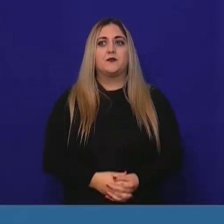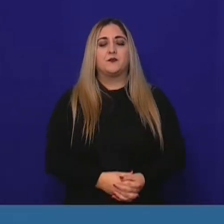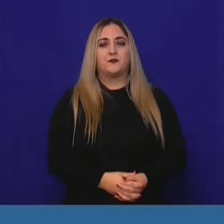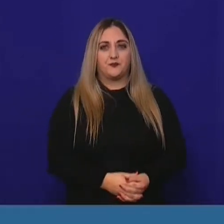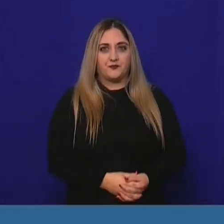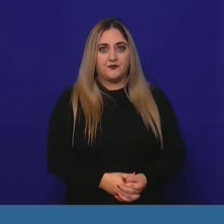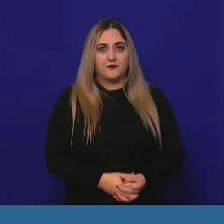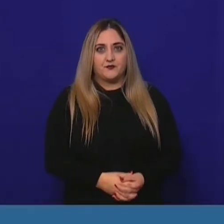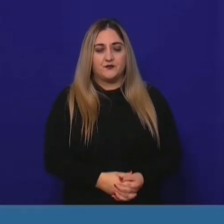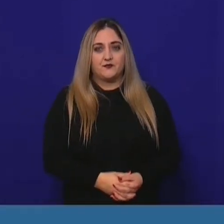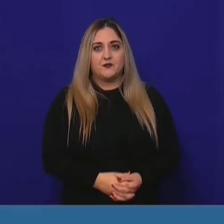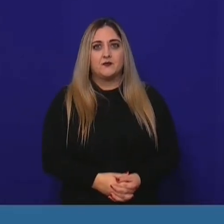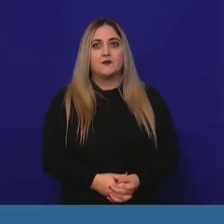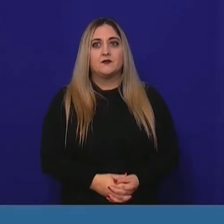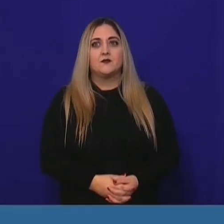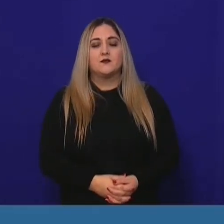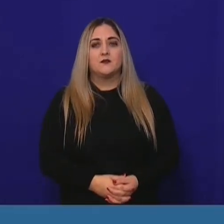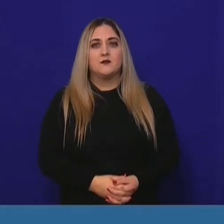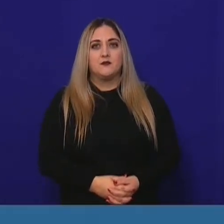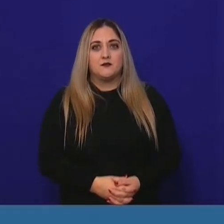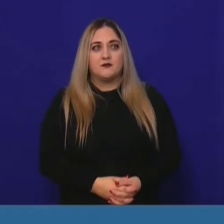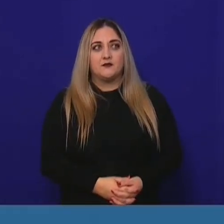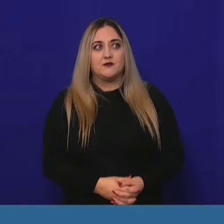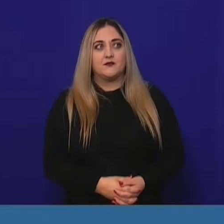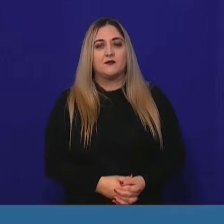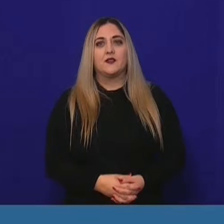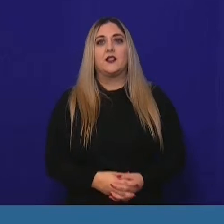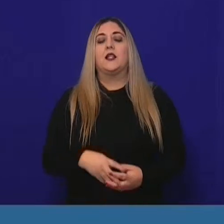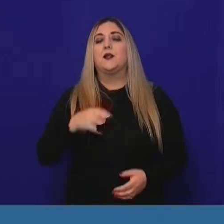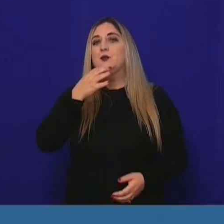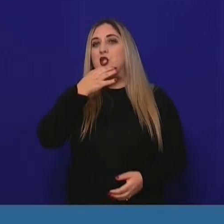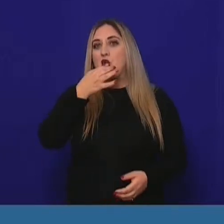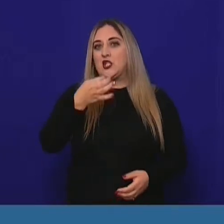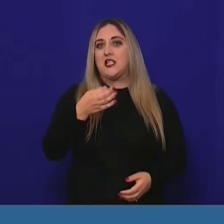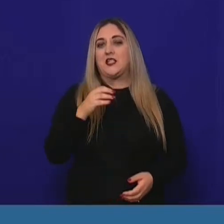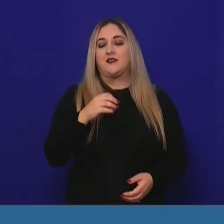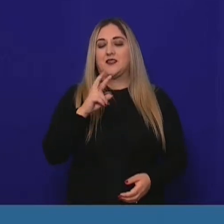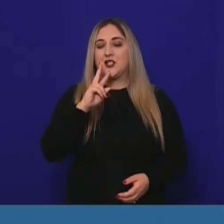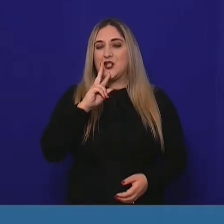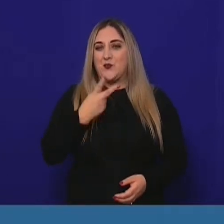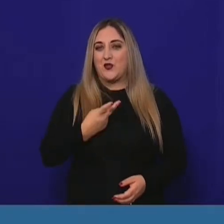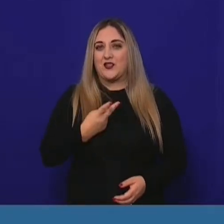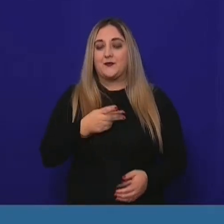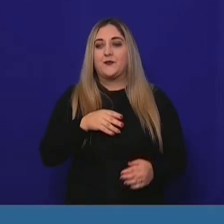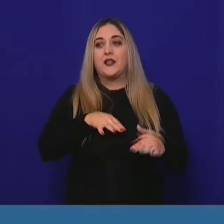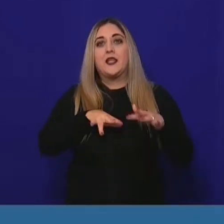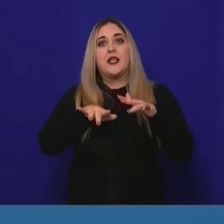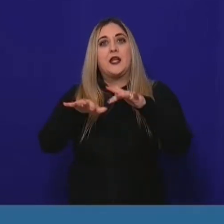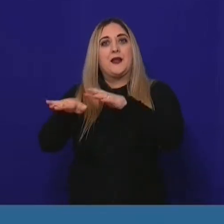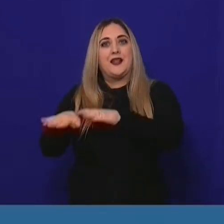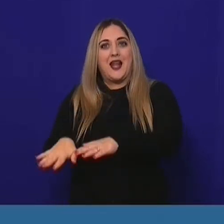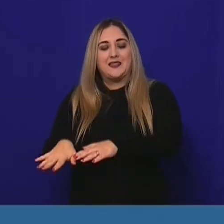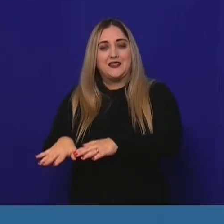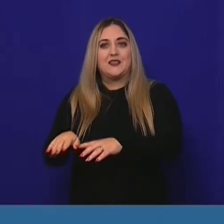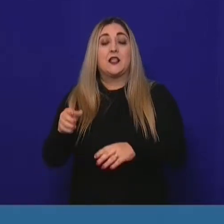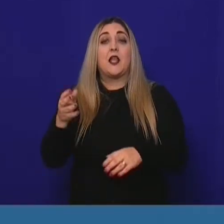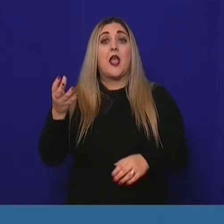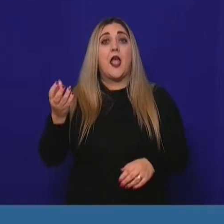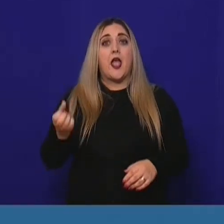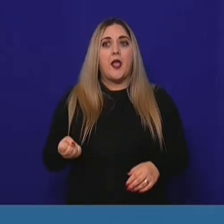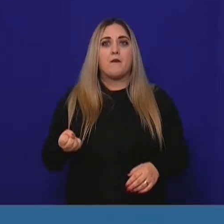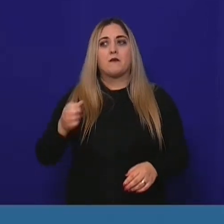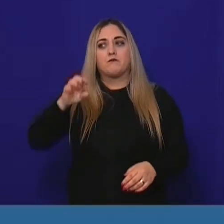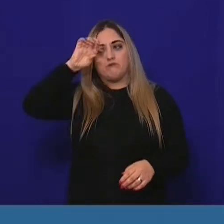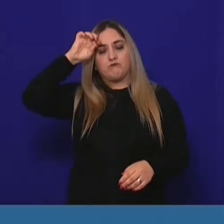ħafna. Infatti, nibdew fuq l-immigranti li għanna fil-reception centers, mek kellna